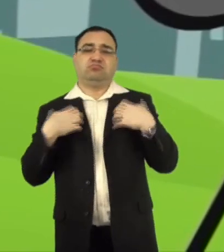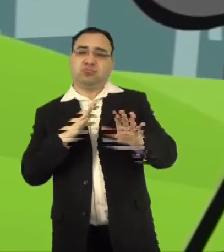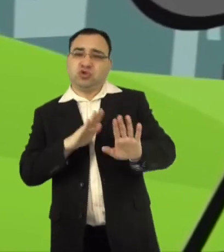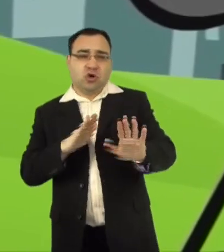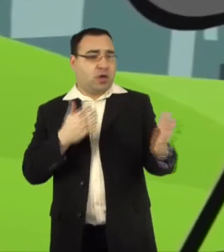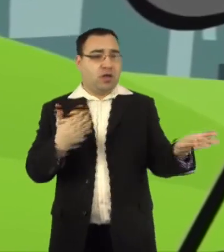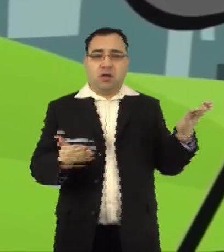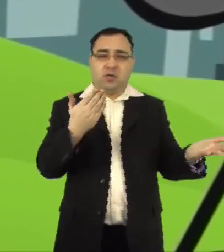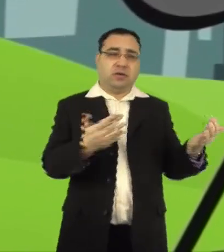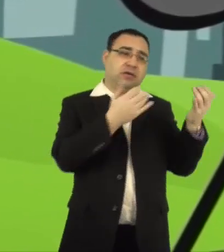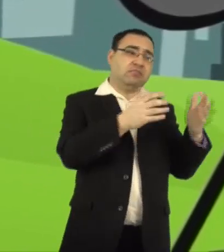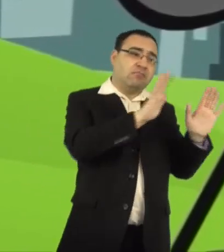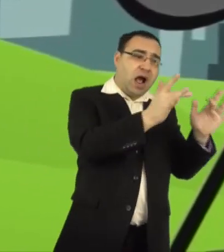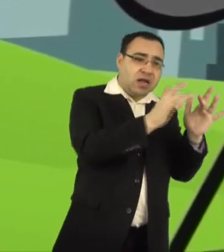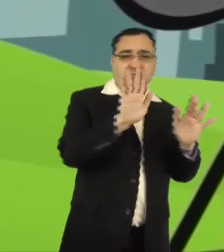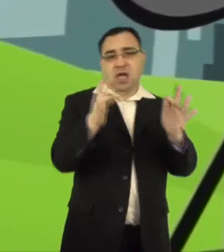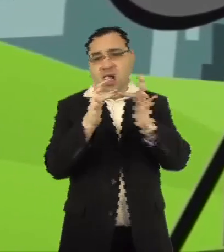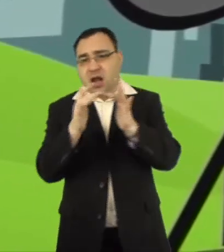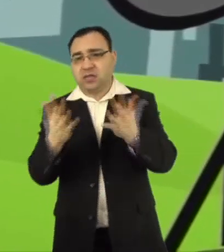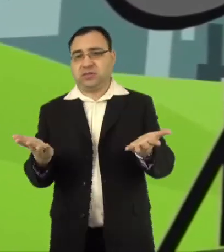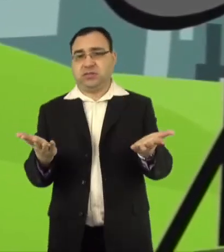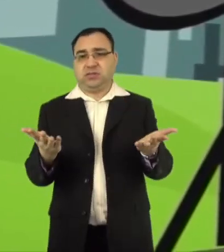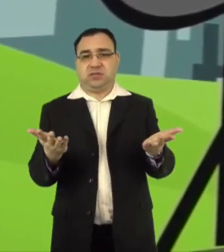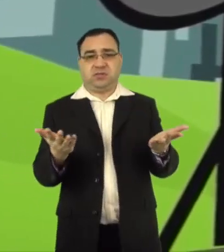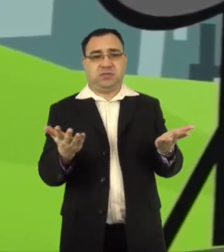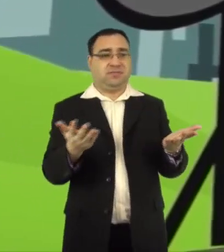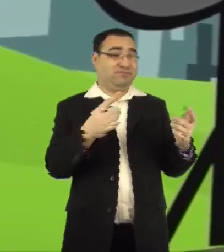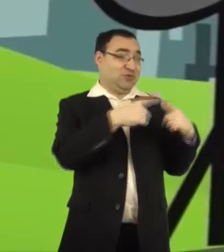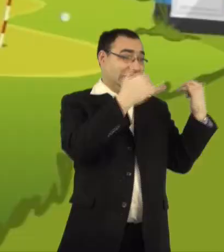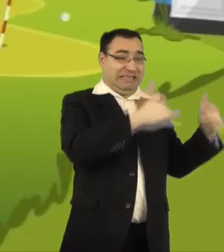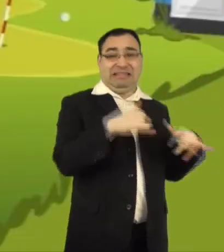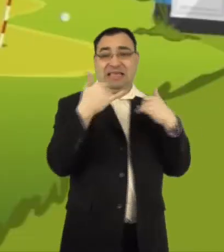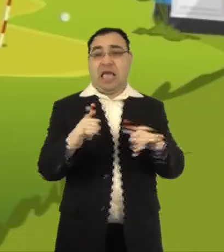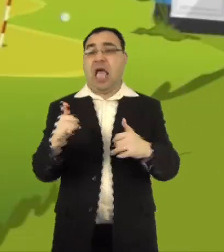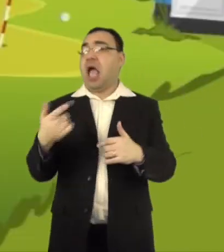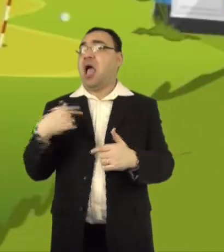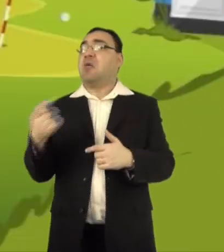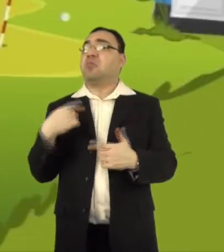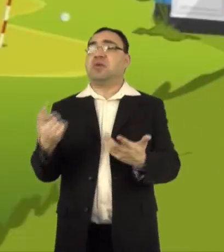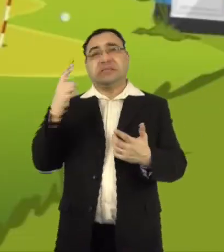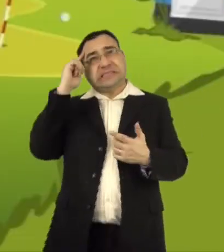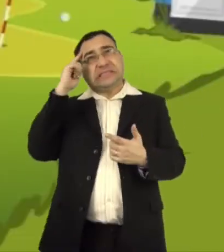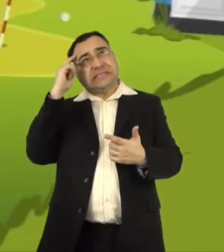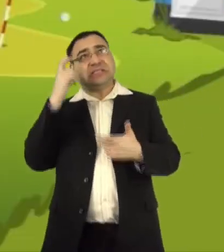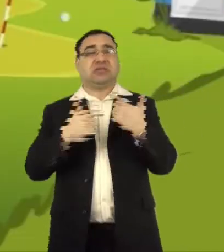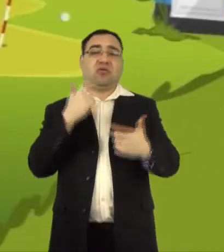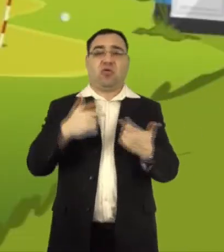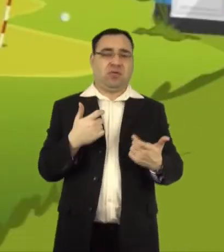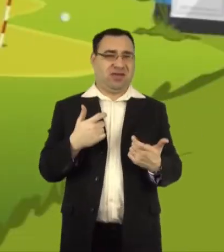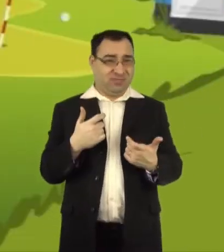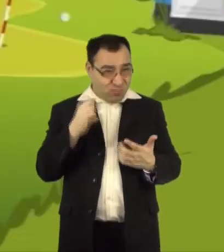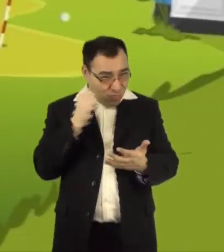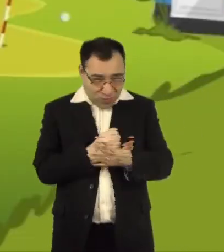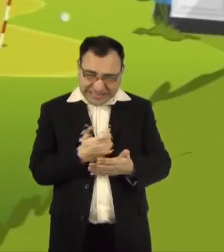ekologicznego są w jakiś tam sposób racjonalne, choć oczywiście ze sobą sprzeczne. A my się musimy głowić. A może